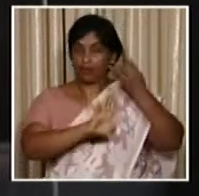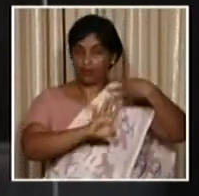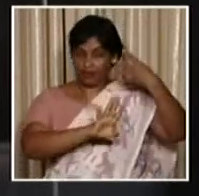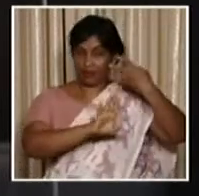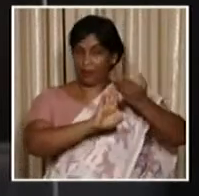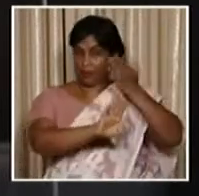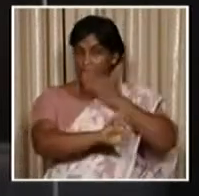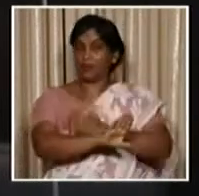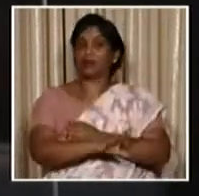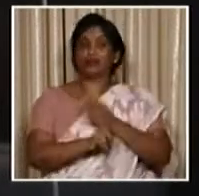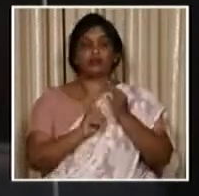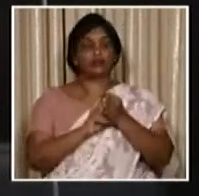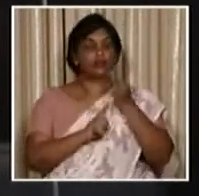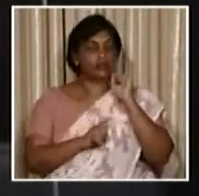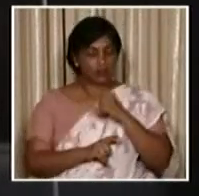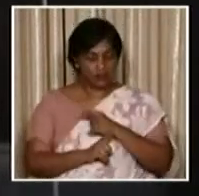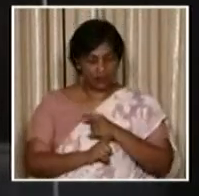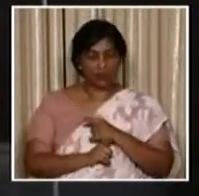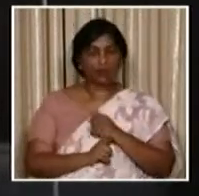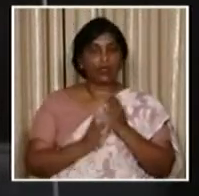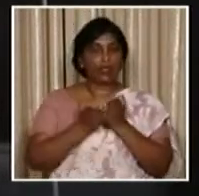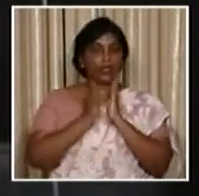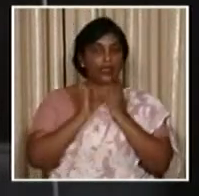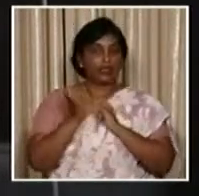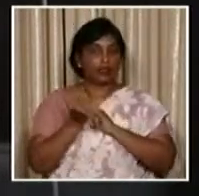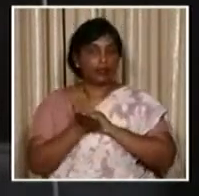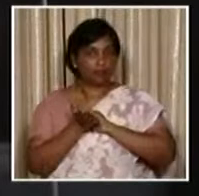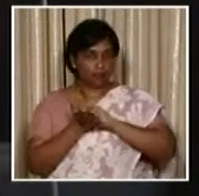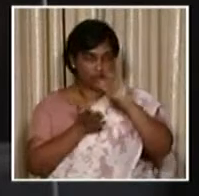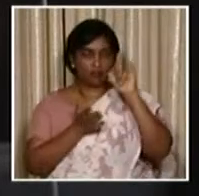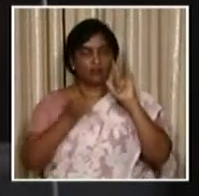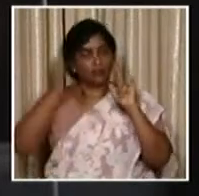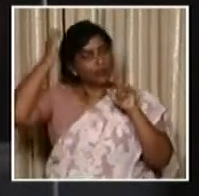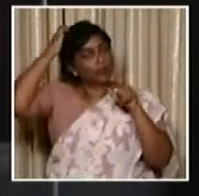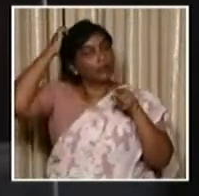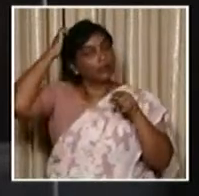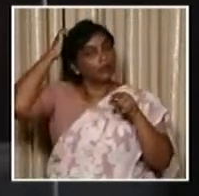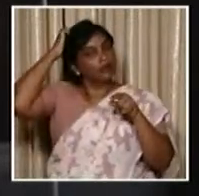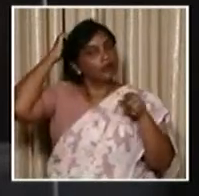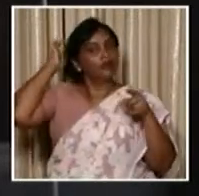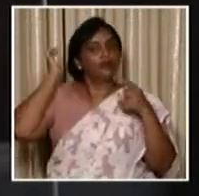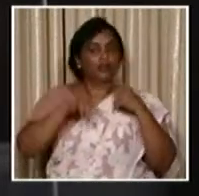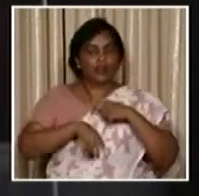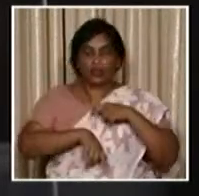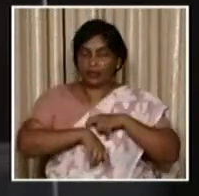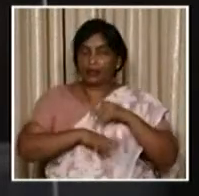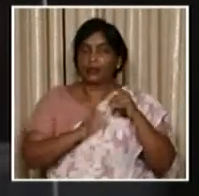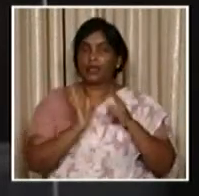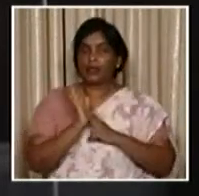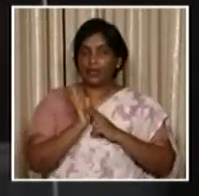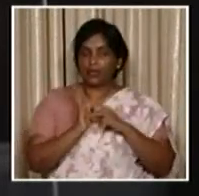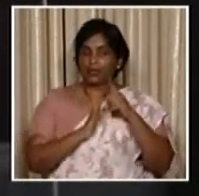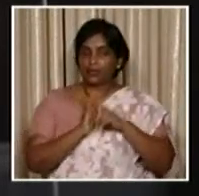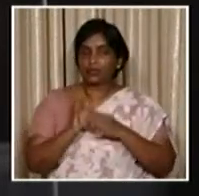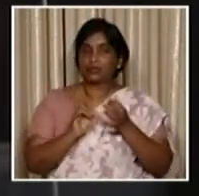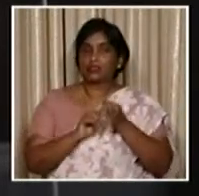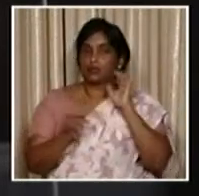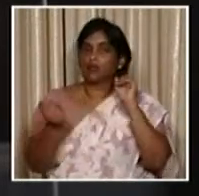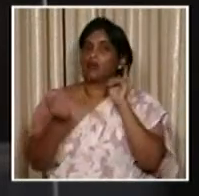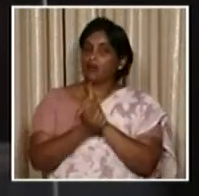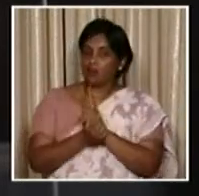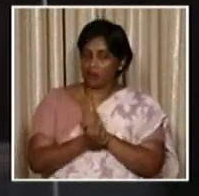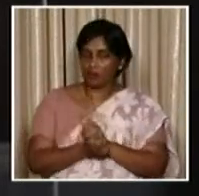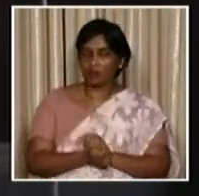kaling, me janadipati India wate ane pitat tu na. Ewasta wedit milantri jawaden ta, me janadipati hambela